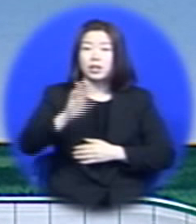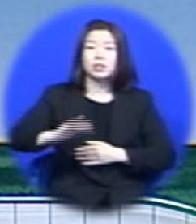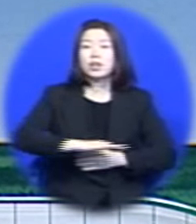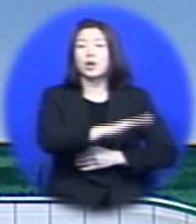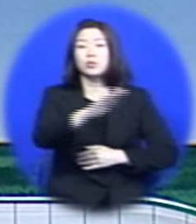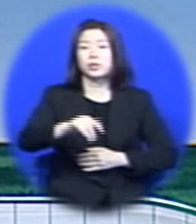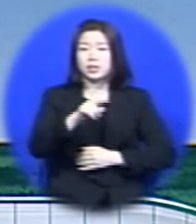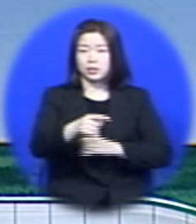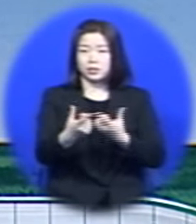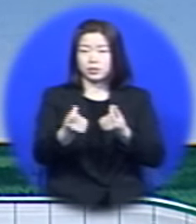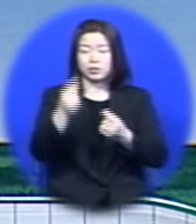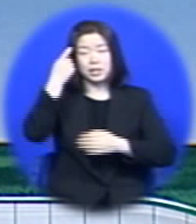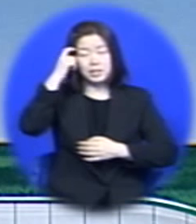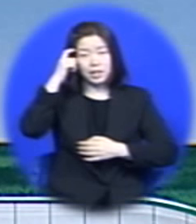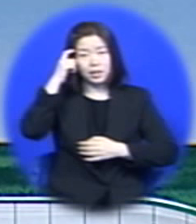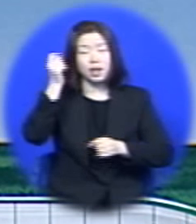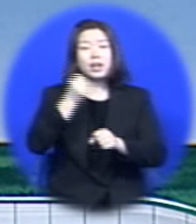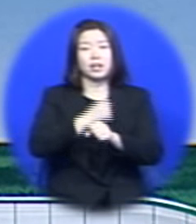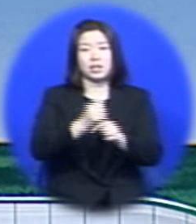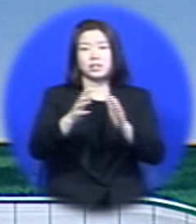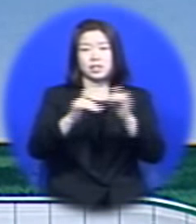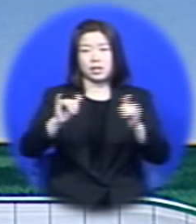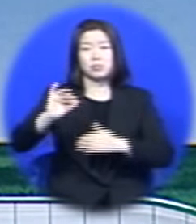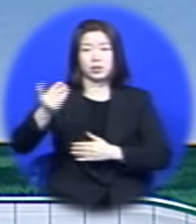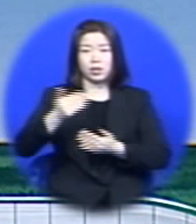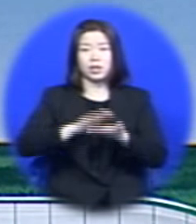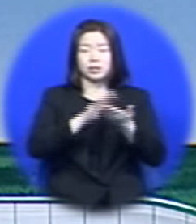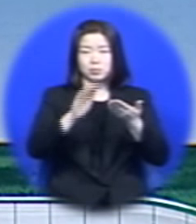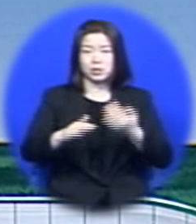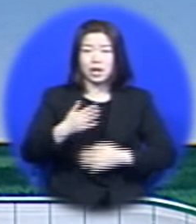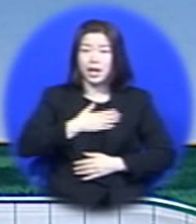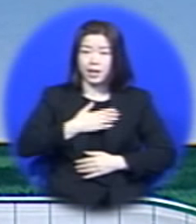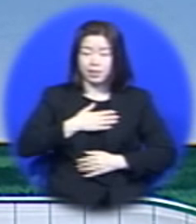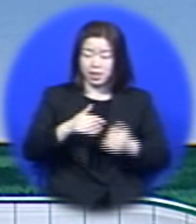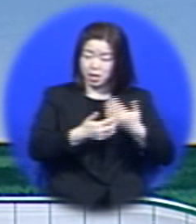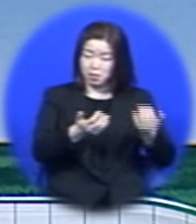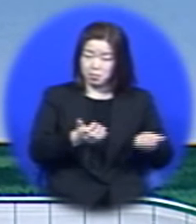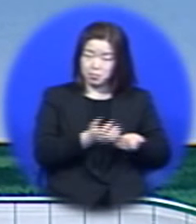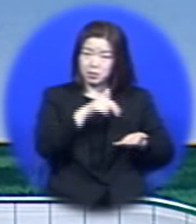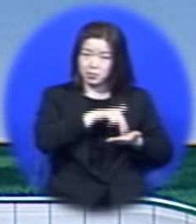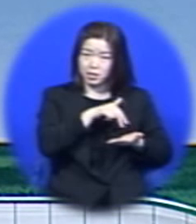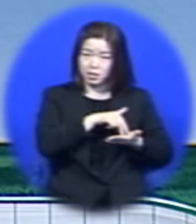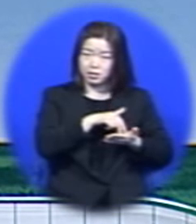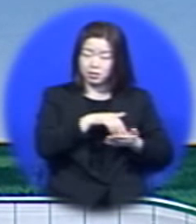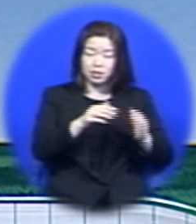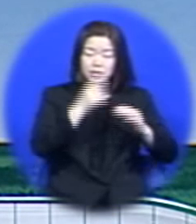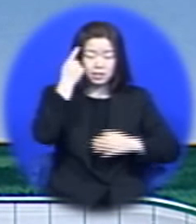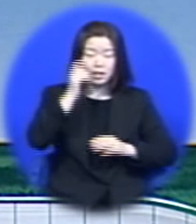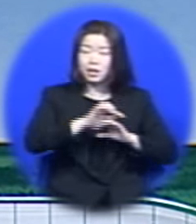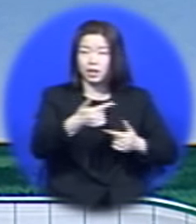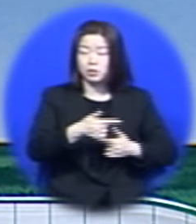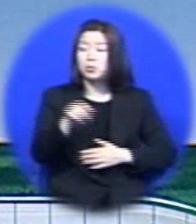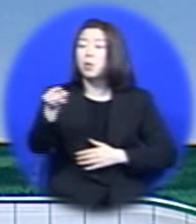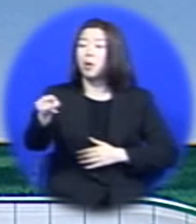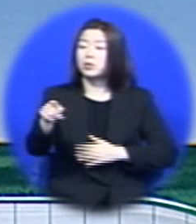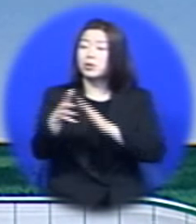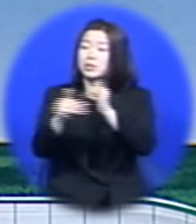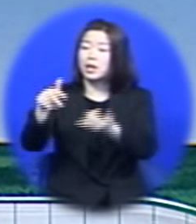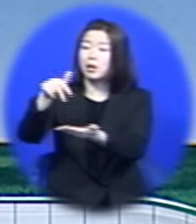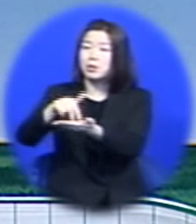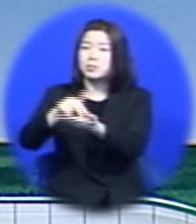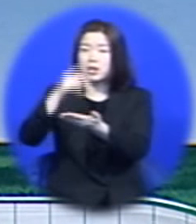우리는 그렇게 생각하는 사람이어야 하는 겁니다. 내 쪽에서 항상 생각하지 않고 상대방 쪽에서 생각하는 거예요.